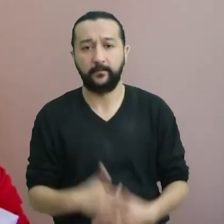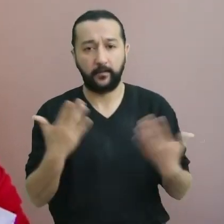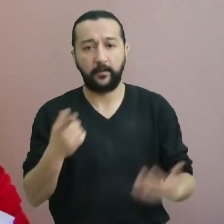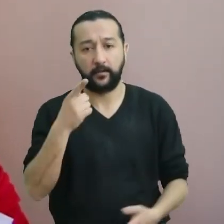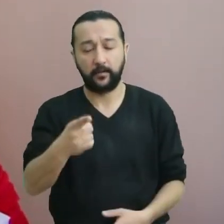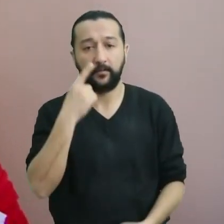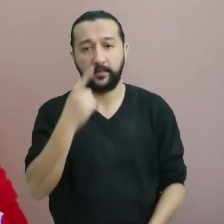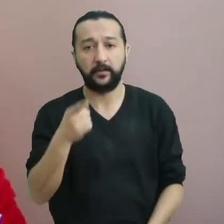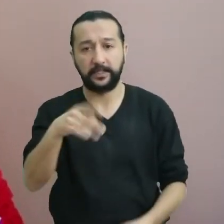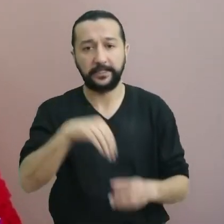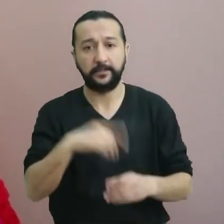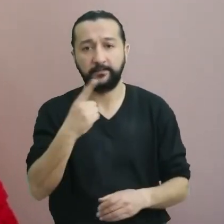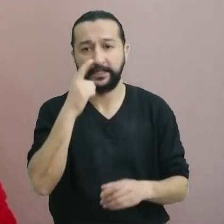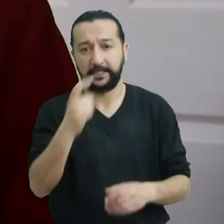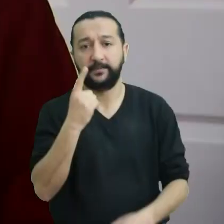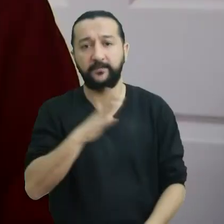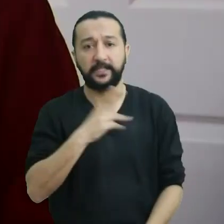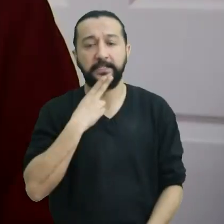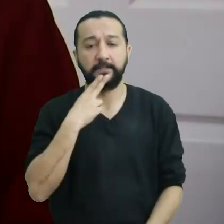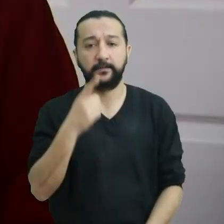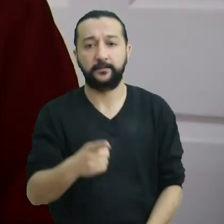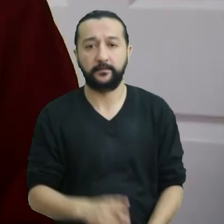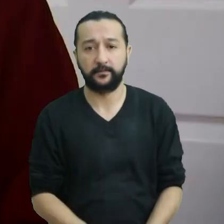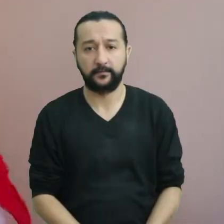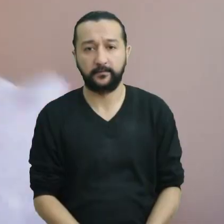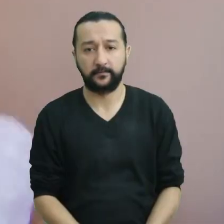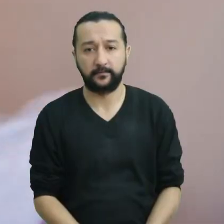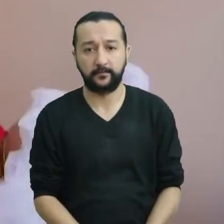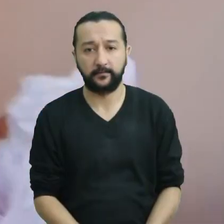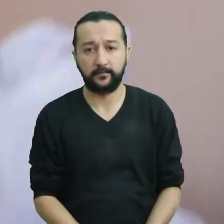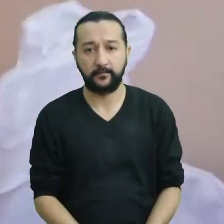Aa, kanka. Bunun için sert bir şey var kız.